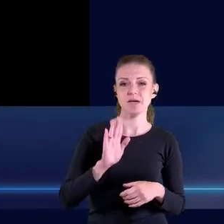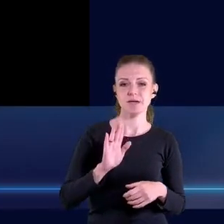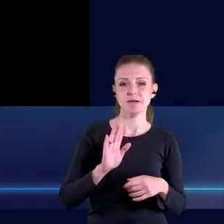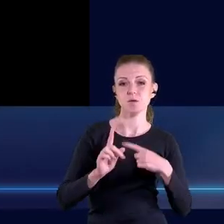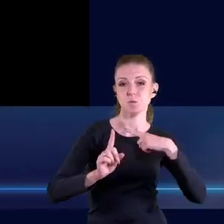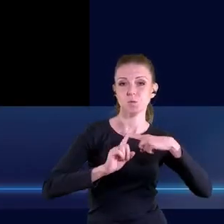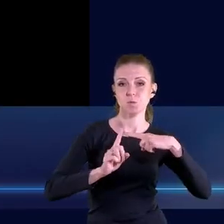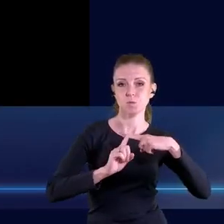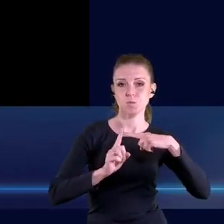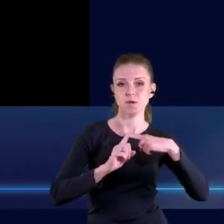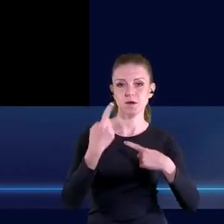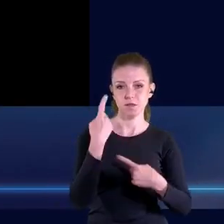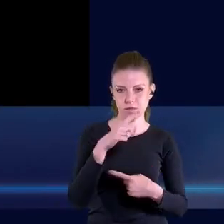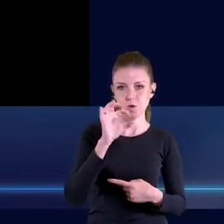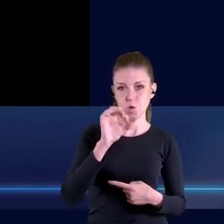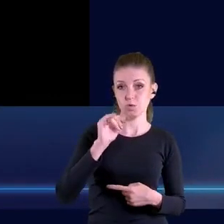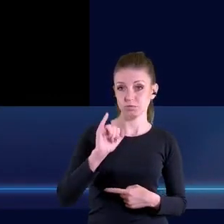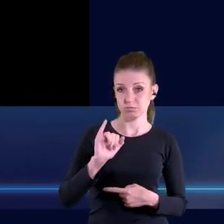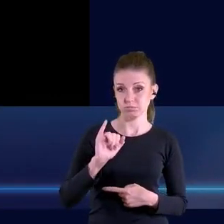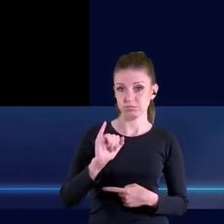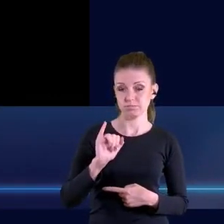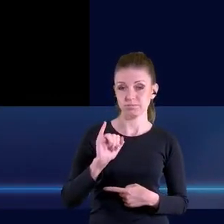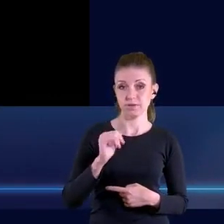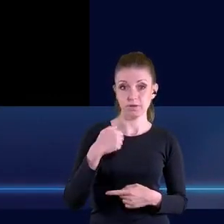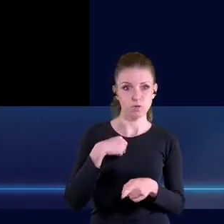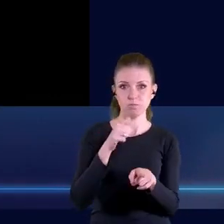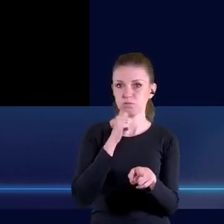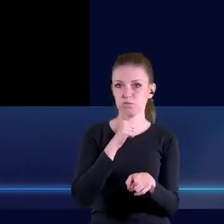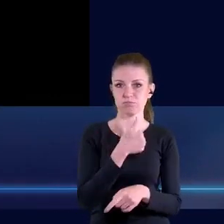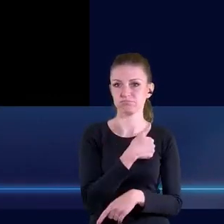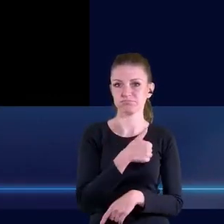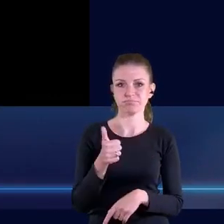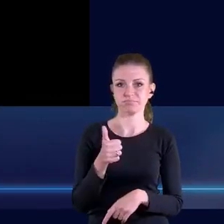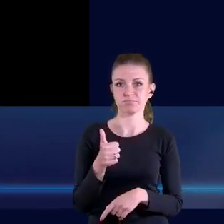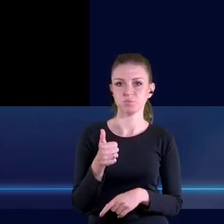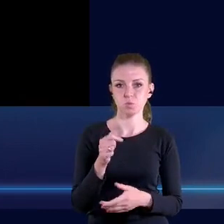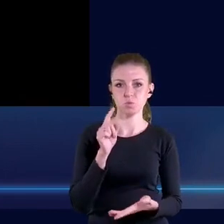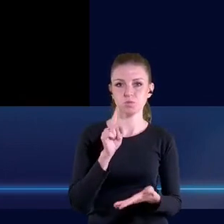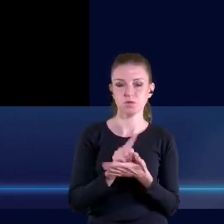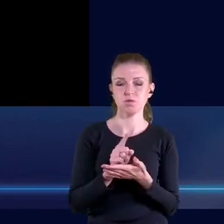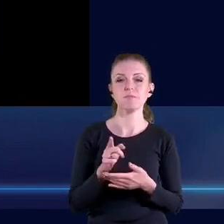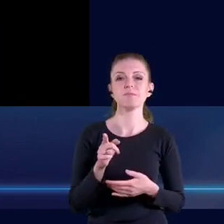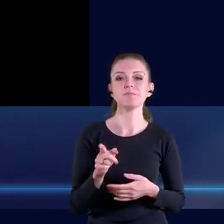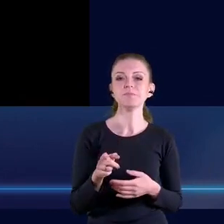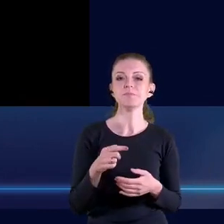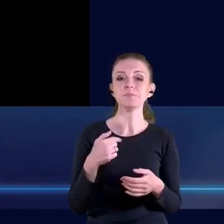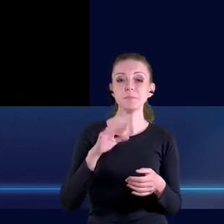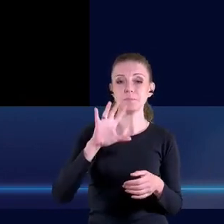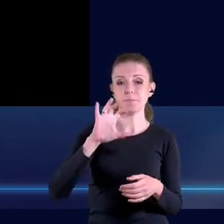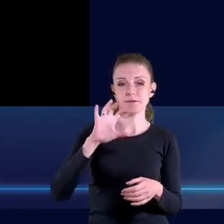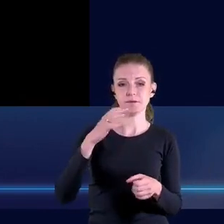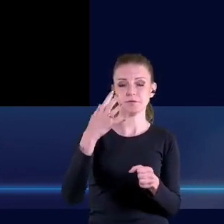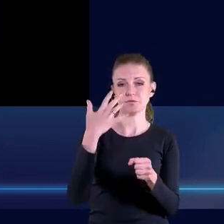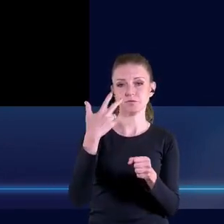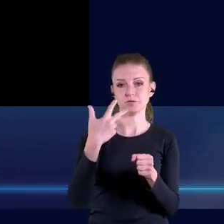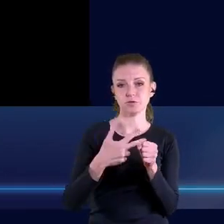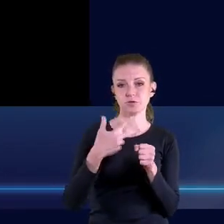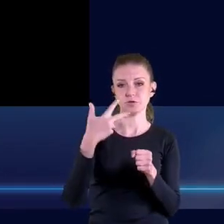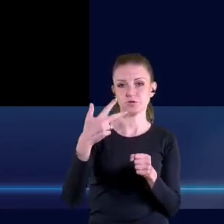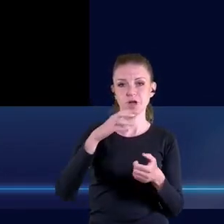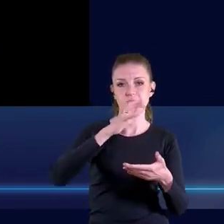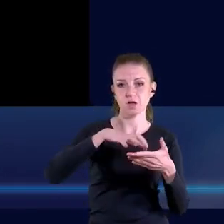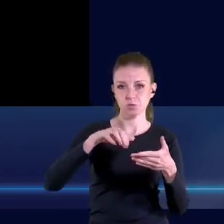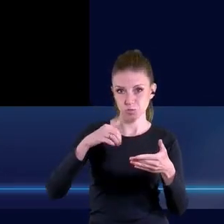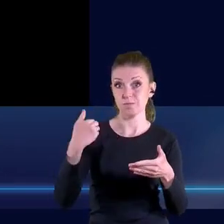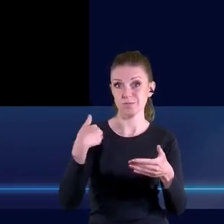numerami do i i faktycznie akurat ta próba się bardzo szczęśliwie tak ładnie rozłożyła hg533 artykuły to był